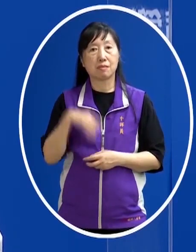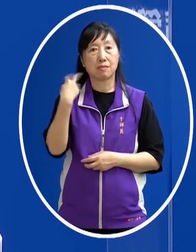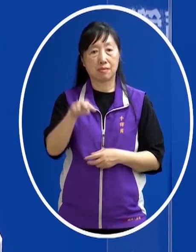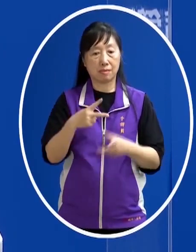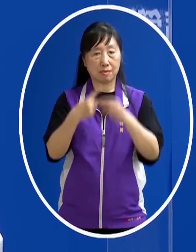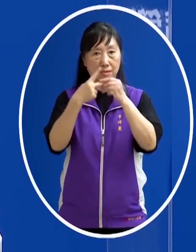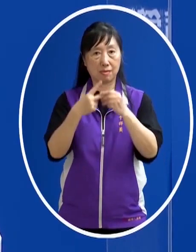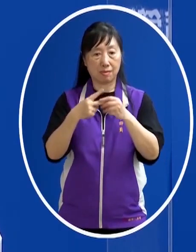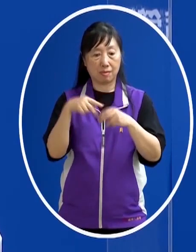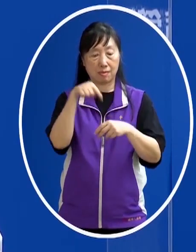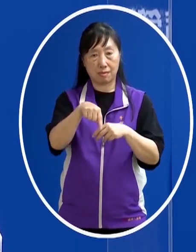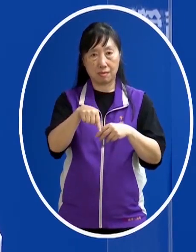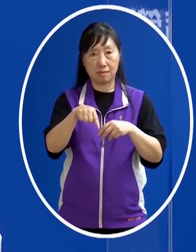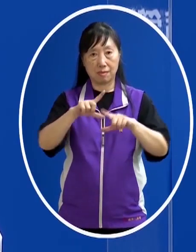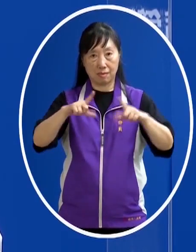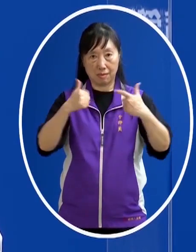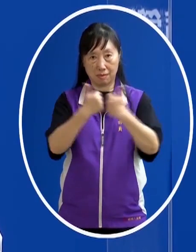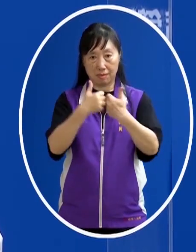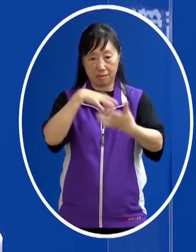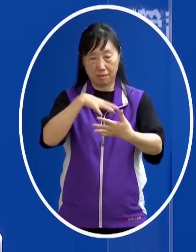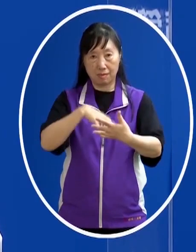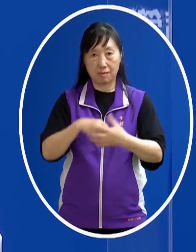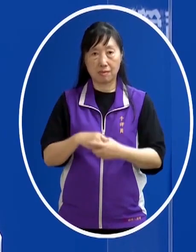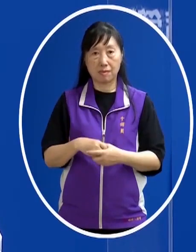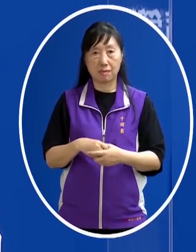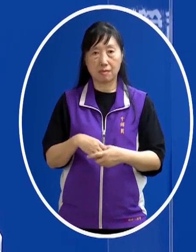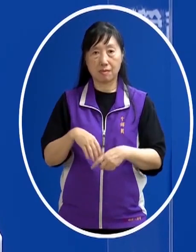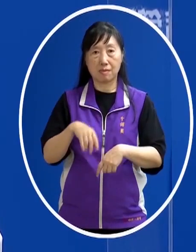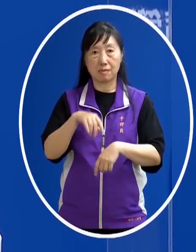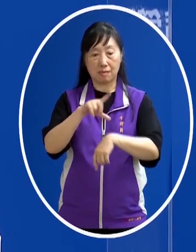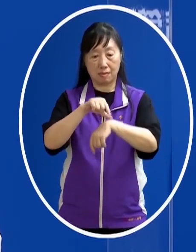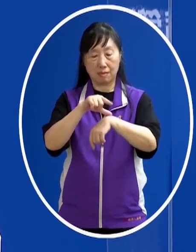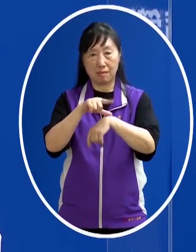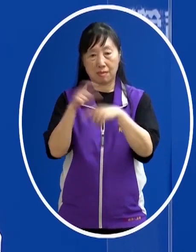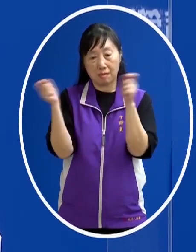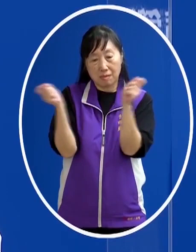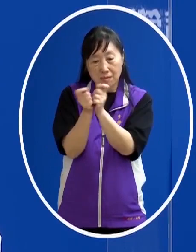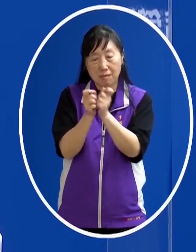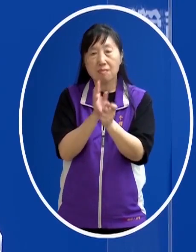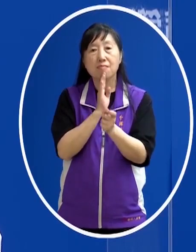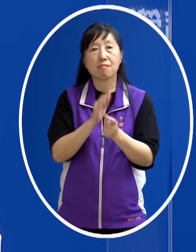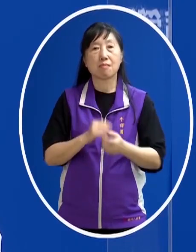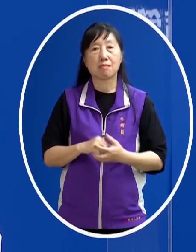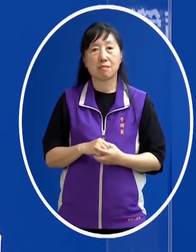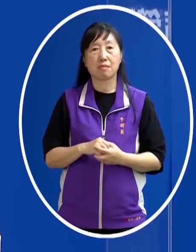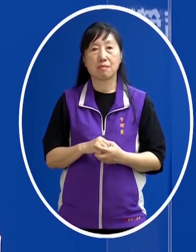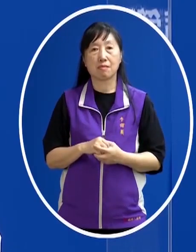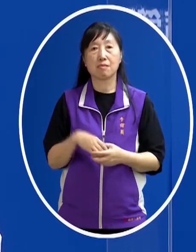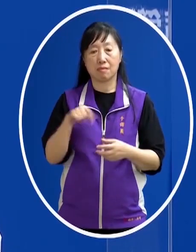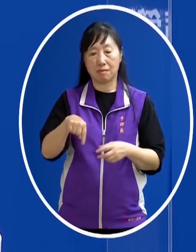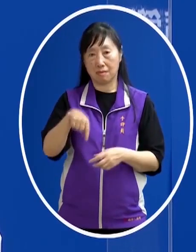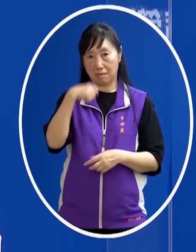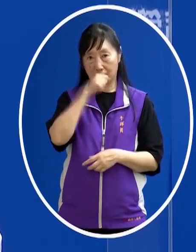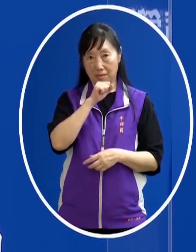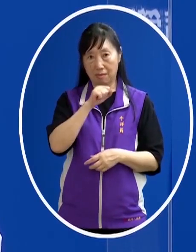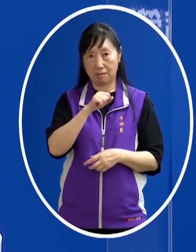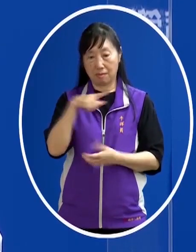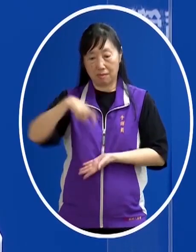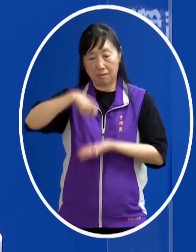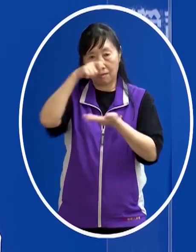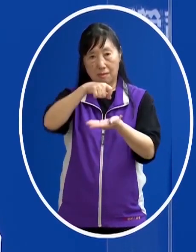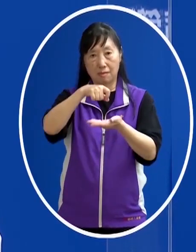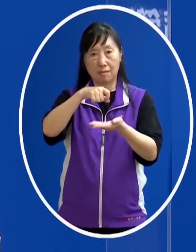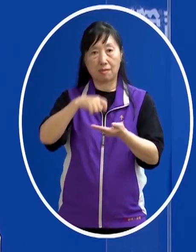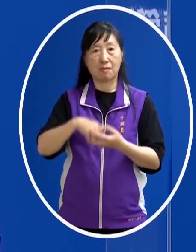这一次的大会里面时程是非常的短那所以我们台湾的这个议题